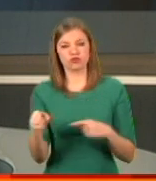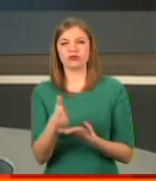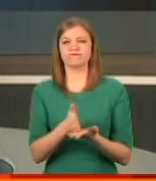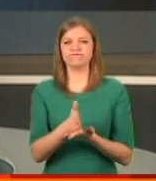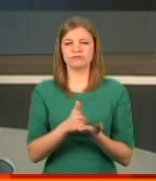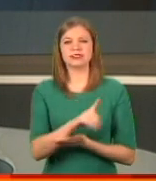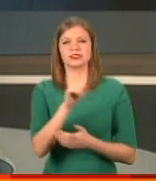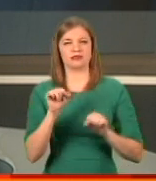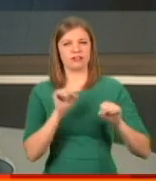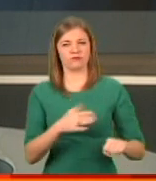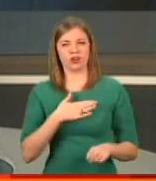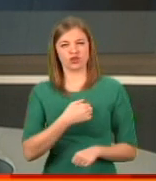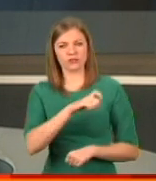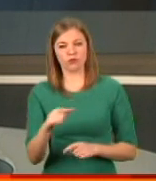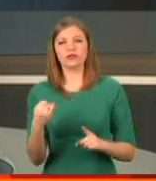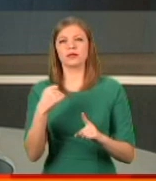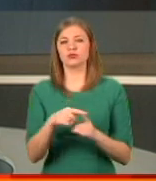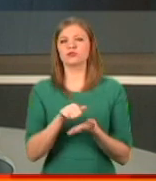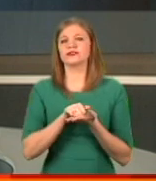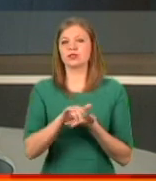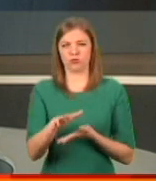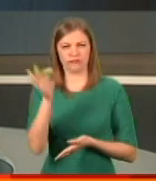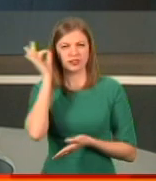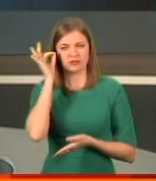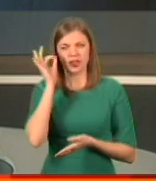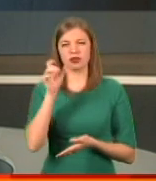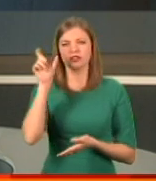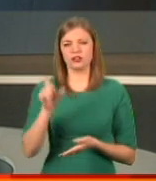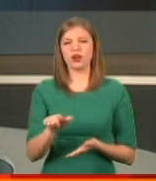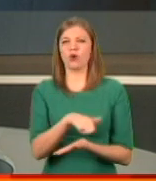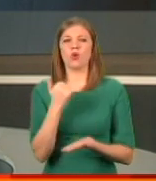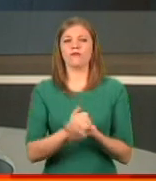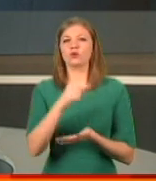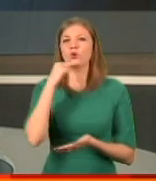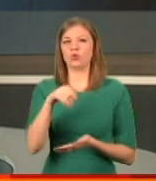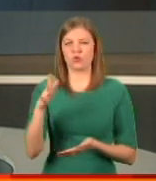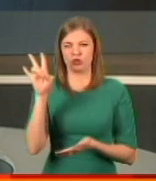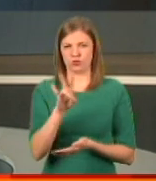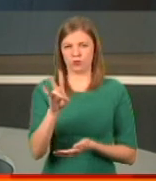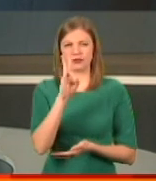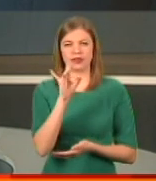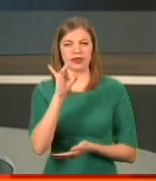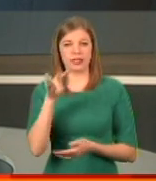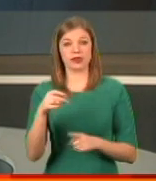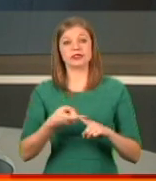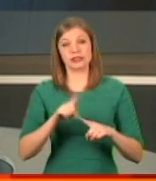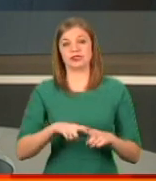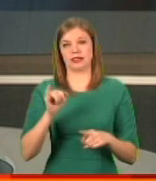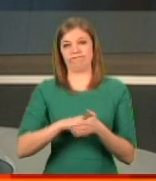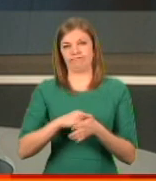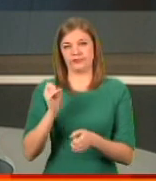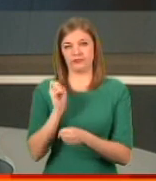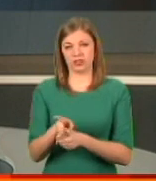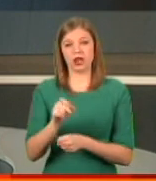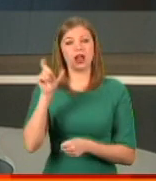правити службу за наших вояків та ще й відмовлявся згадувати молитвах головного російського попа Кирила. За це його й вигнали з церкви,